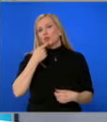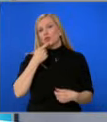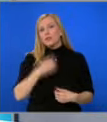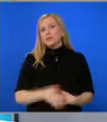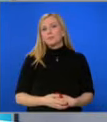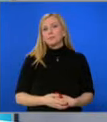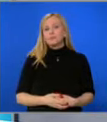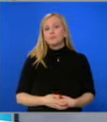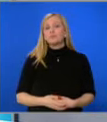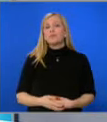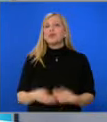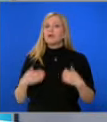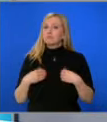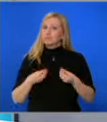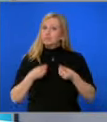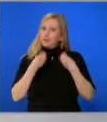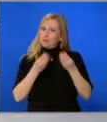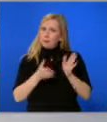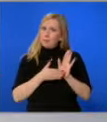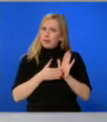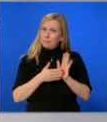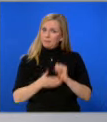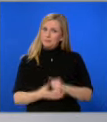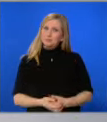И за да не съм голословен, да ви дам един пример.